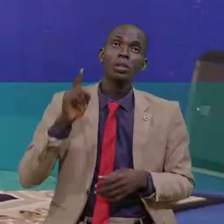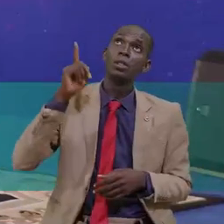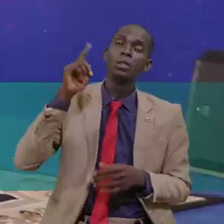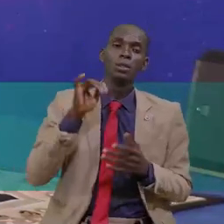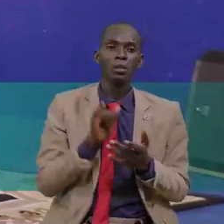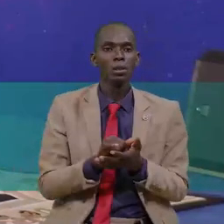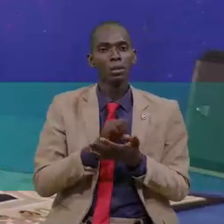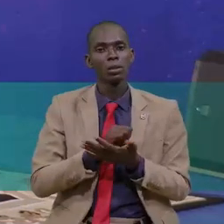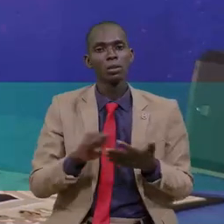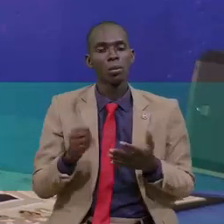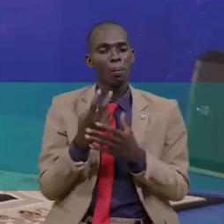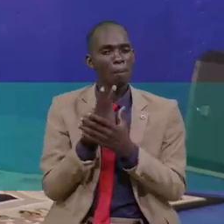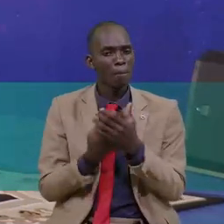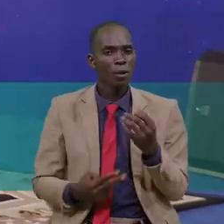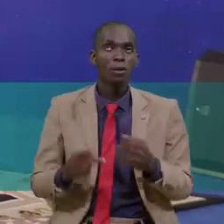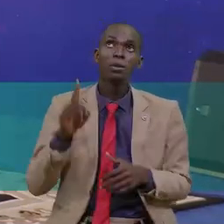Hébreux 2:11.